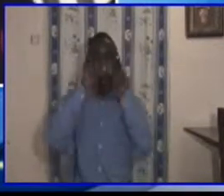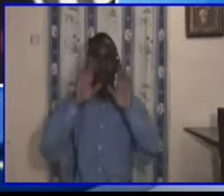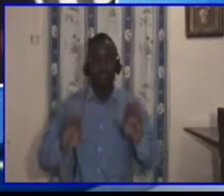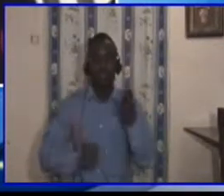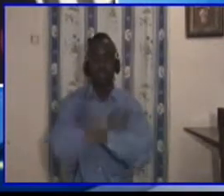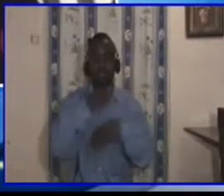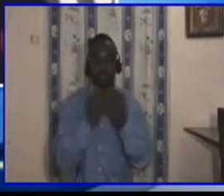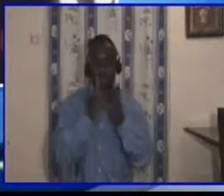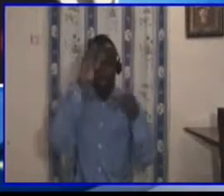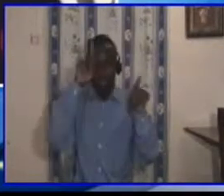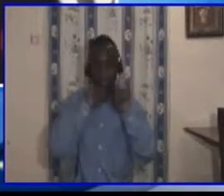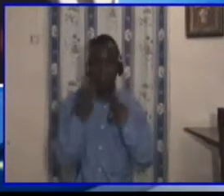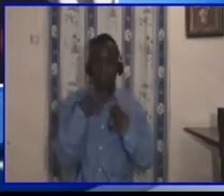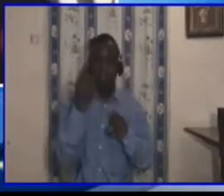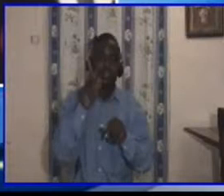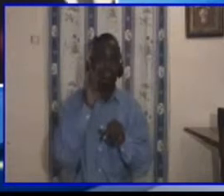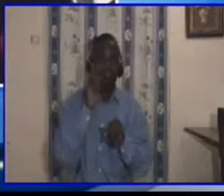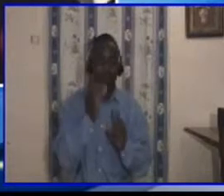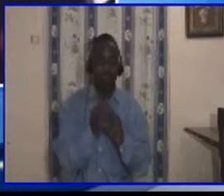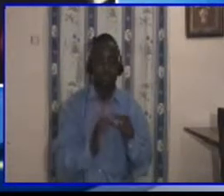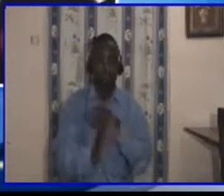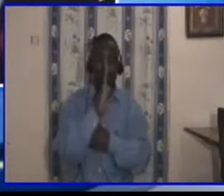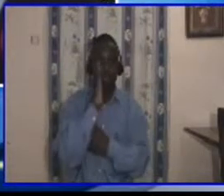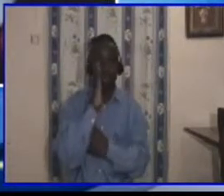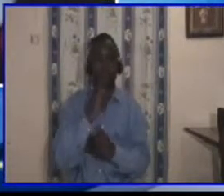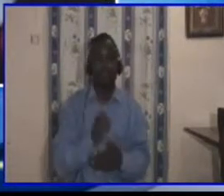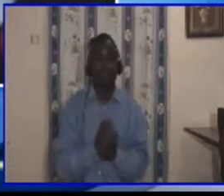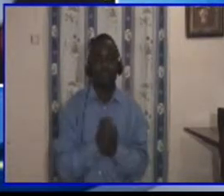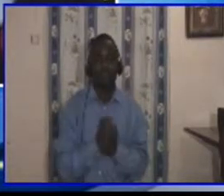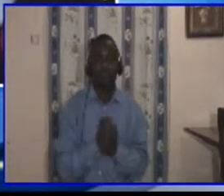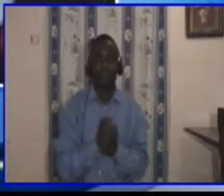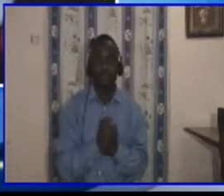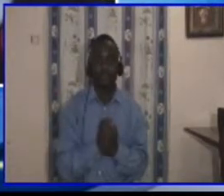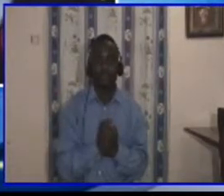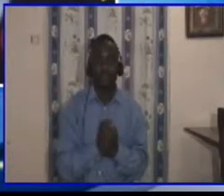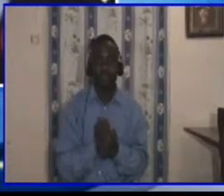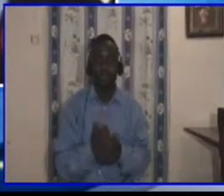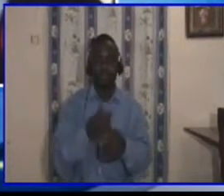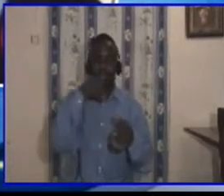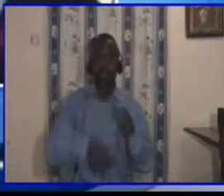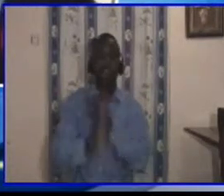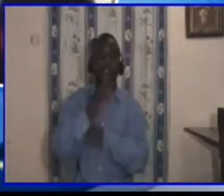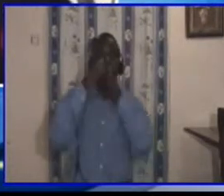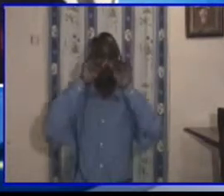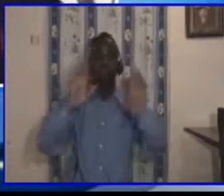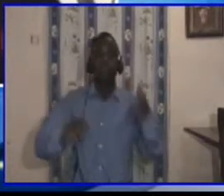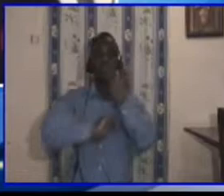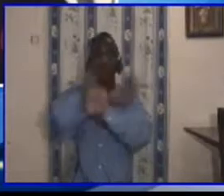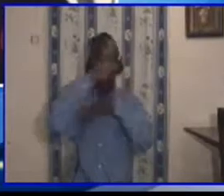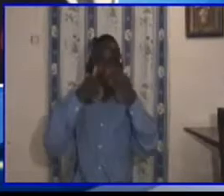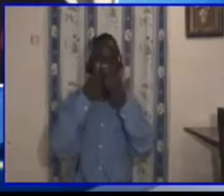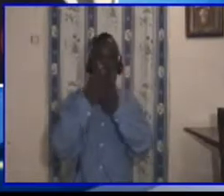realtà nella vostra vita che dio benedica tutti i fratelli nel